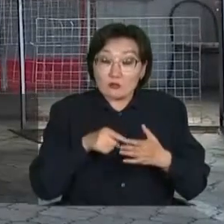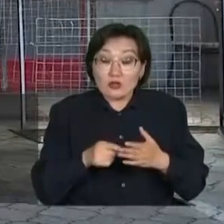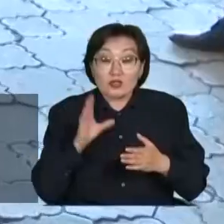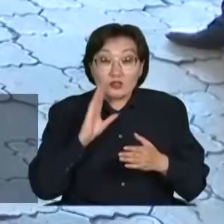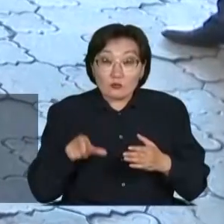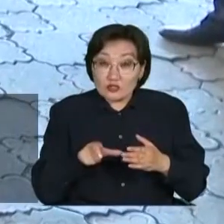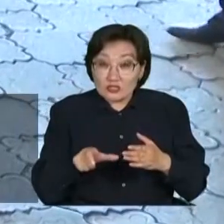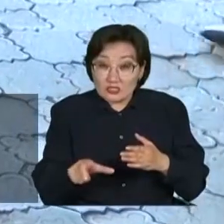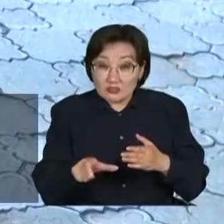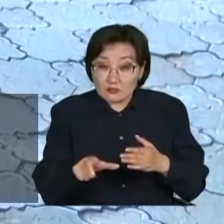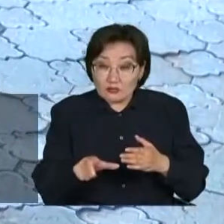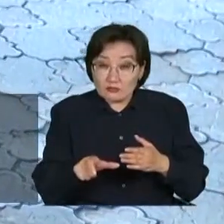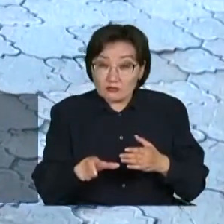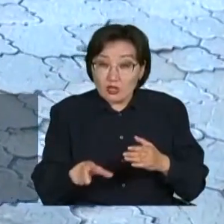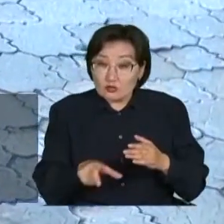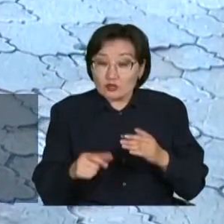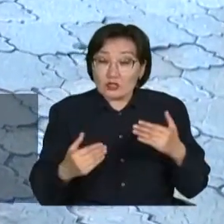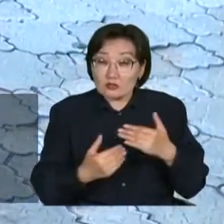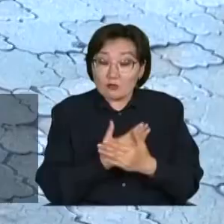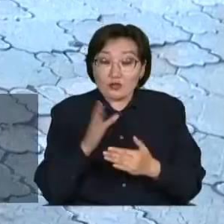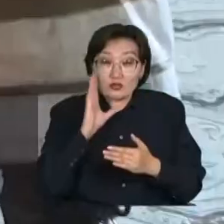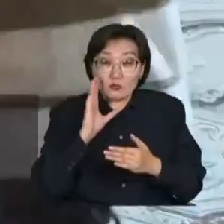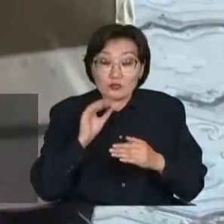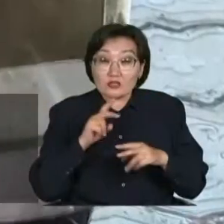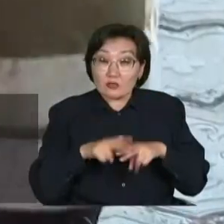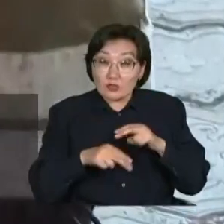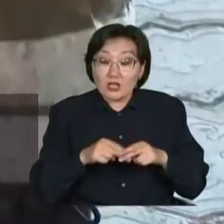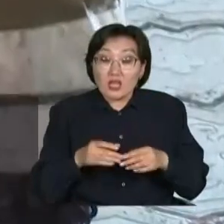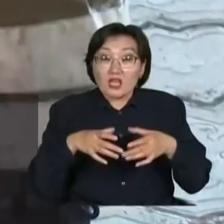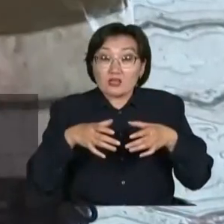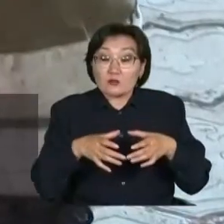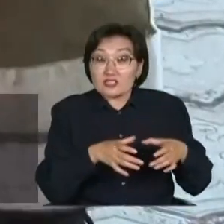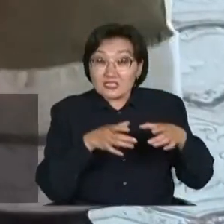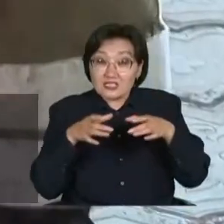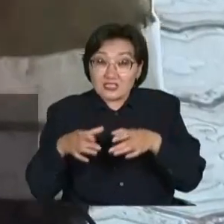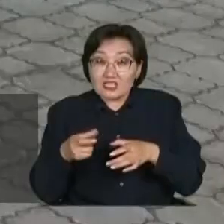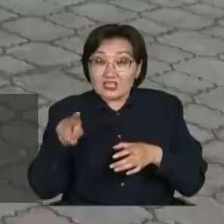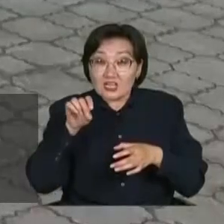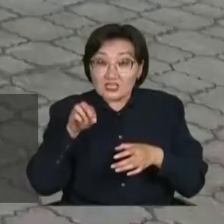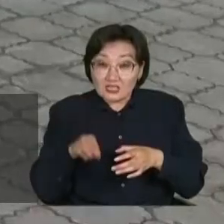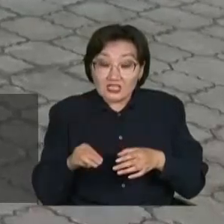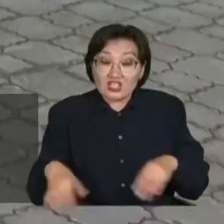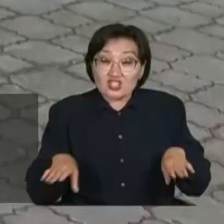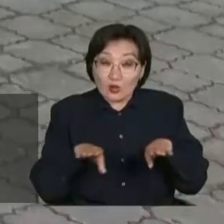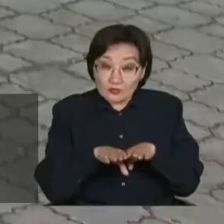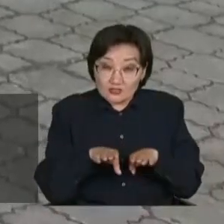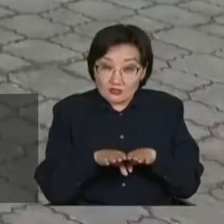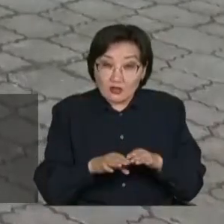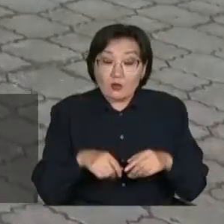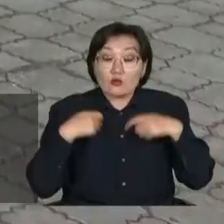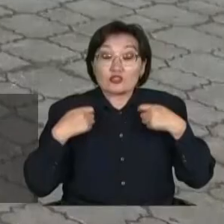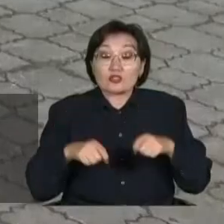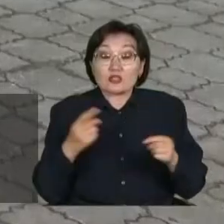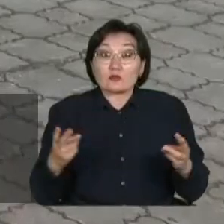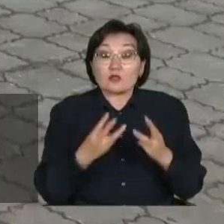су құралдарына кесірін тигізеді. Қалай десеңіз, тас жол төсегендер құдық қақпағын жылжытып, кей гидранттарда бітеп кететін болған. Ал базарларда